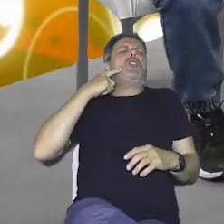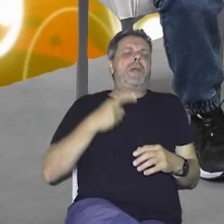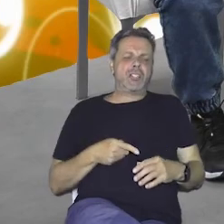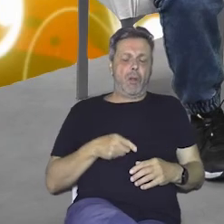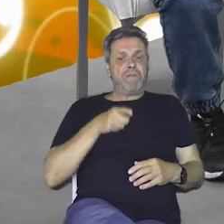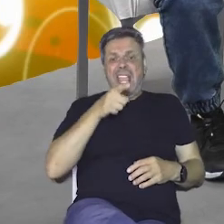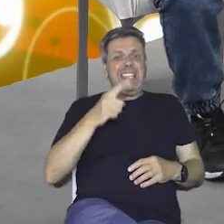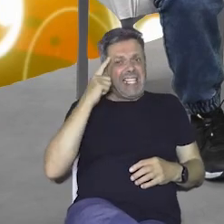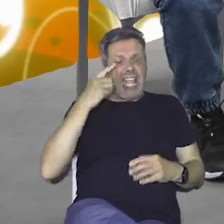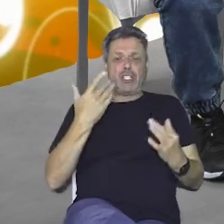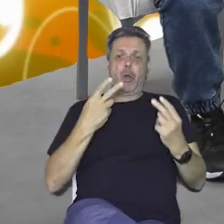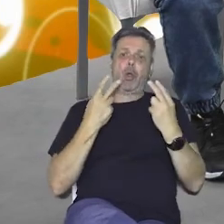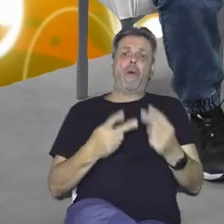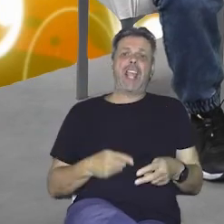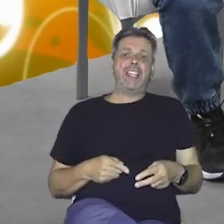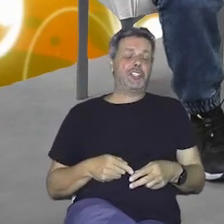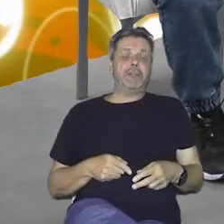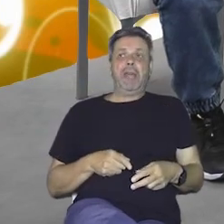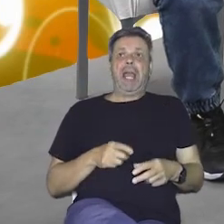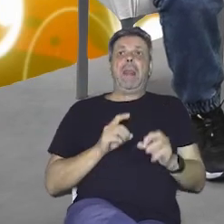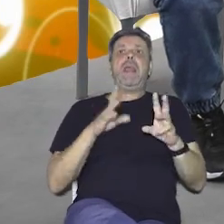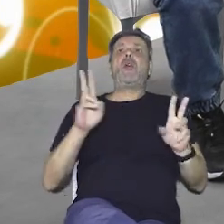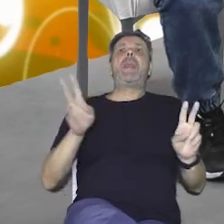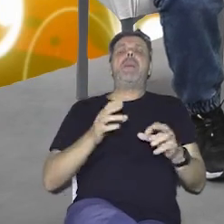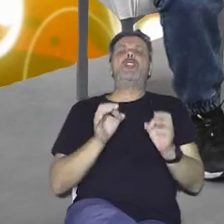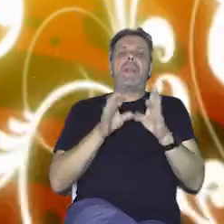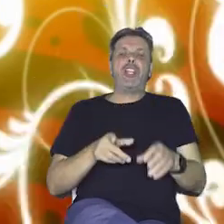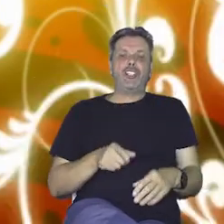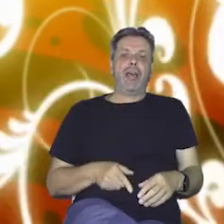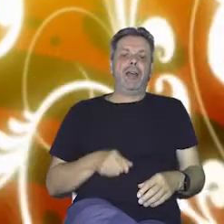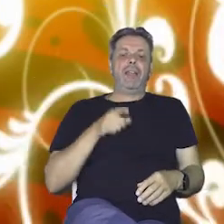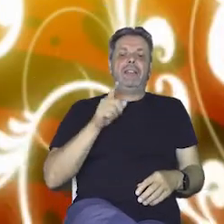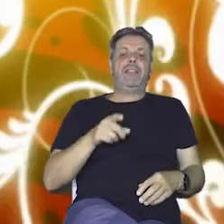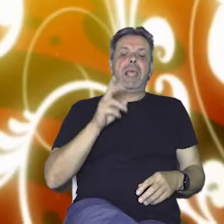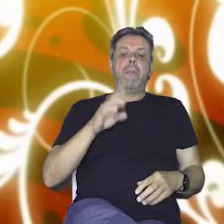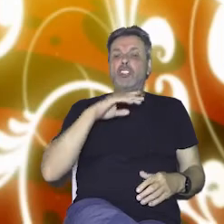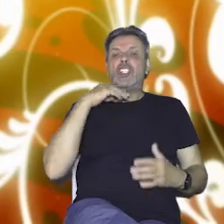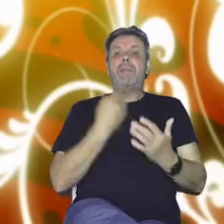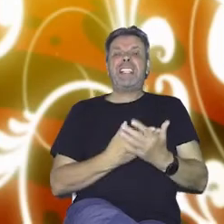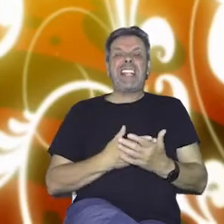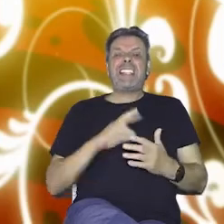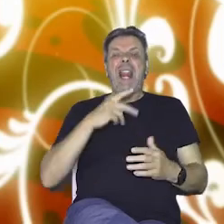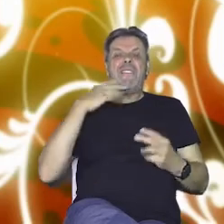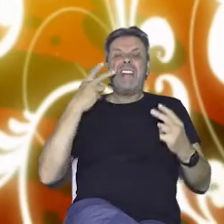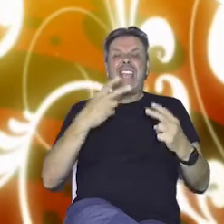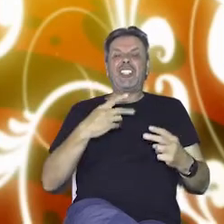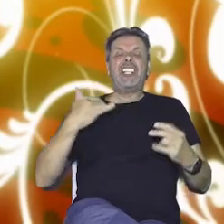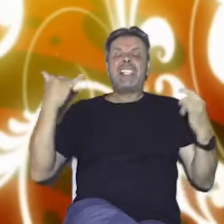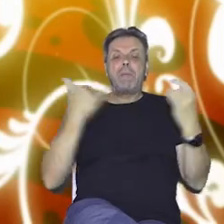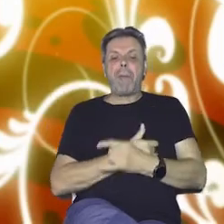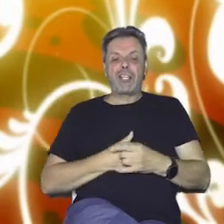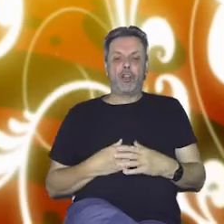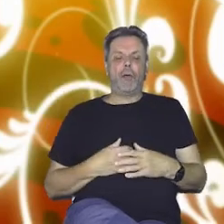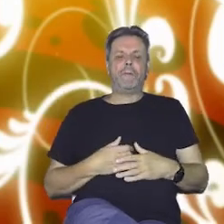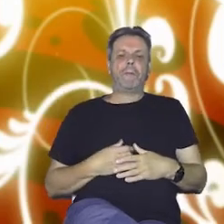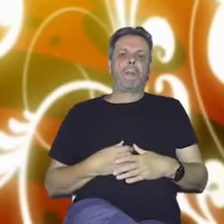ti znaš koliko vrijediš. Ne može ti ništa. I možeš i priznati da ne vrijediš i da si promašio. Jer evo, recimo,